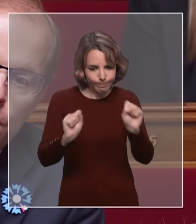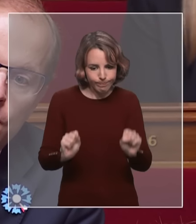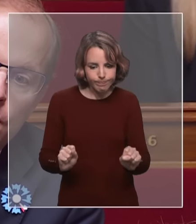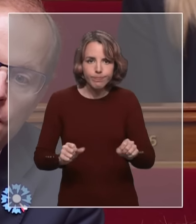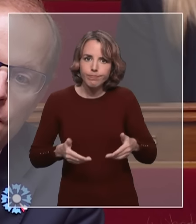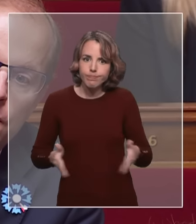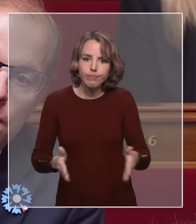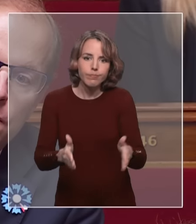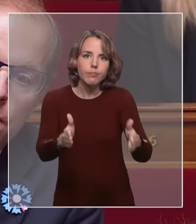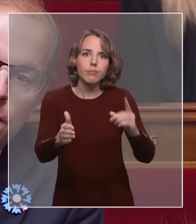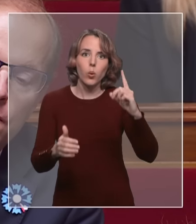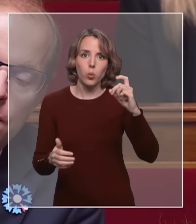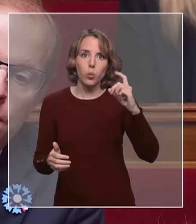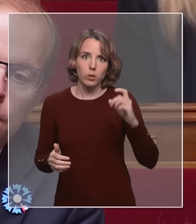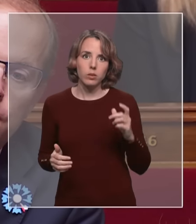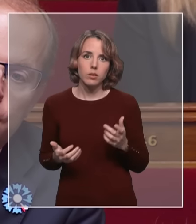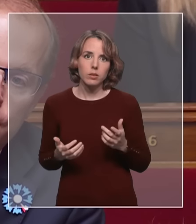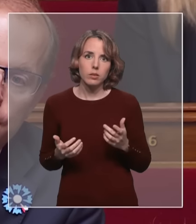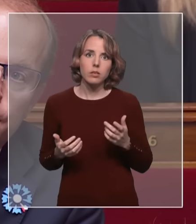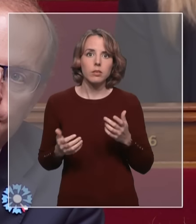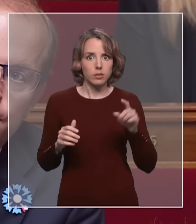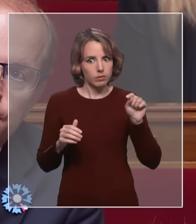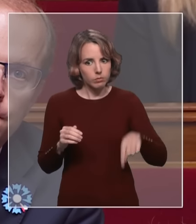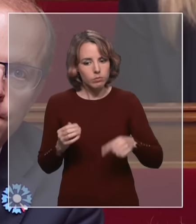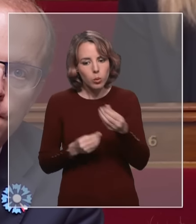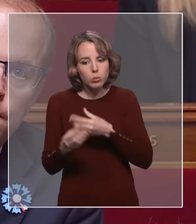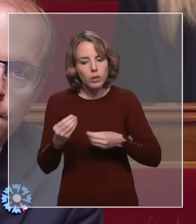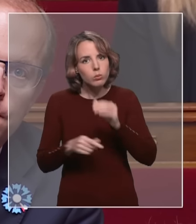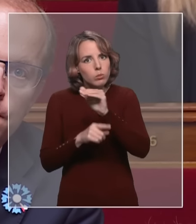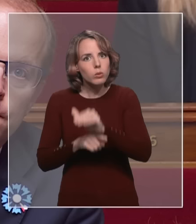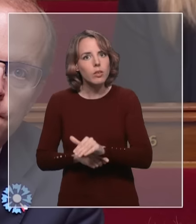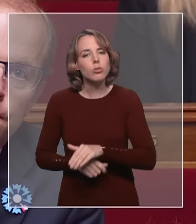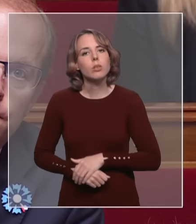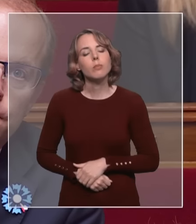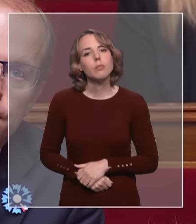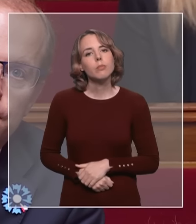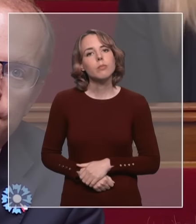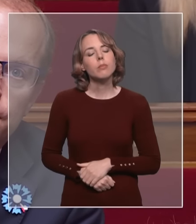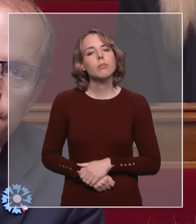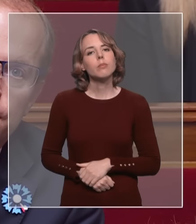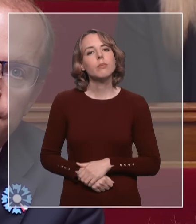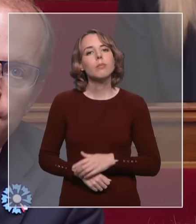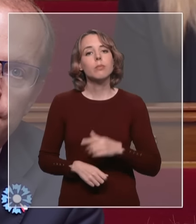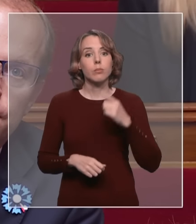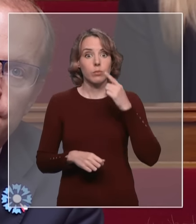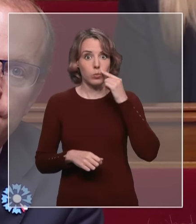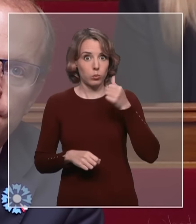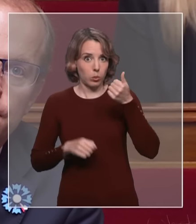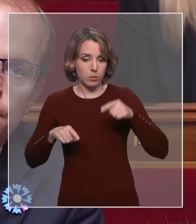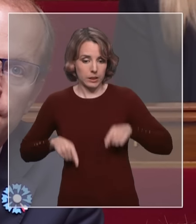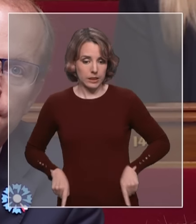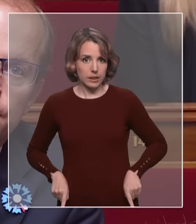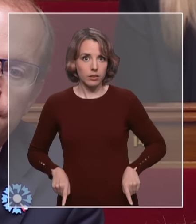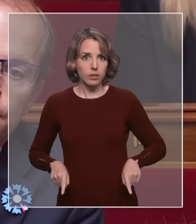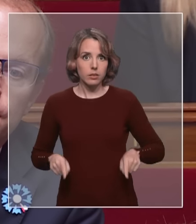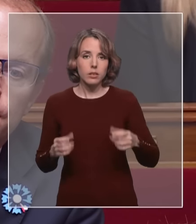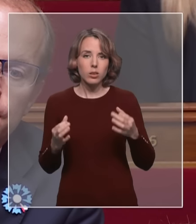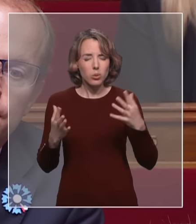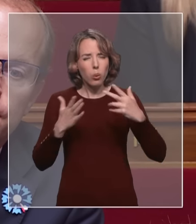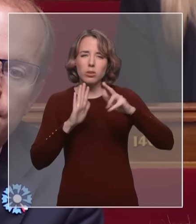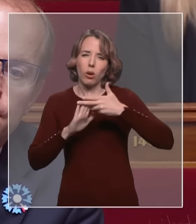épisodes destructeurs et de protéger les populations. Aujourd'hui, Monsieur le Premier ministre, dans ce domaine comme dans bien d'autres, l'excès de